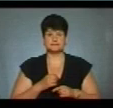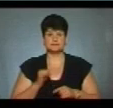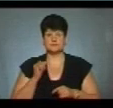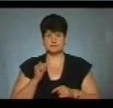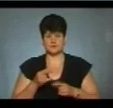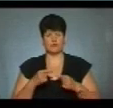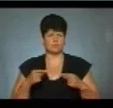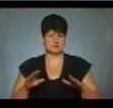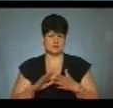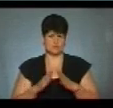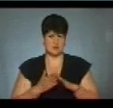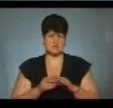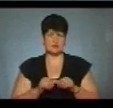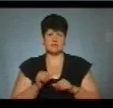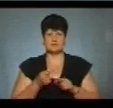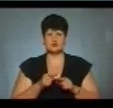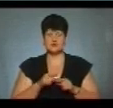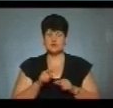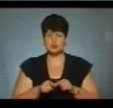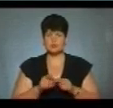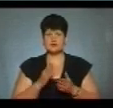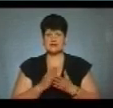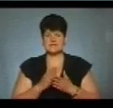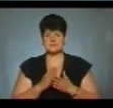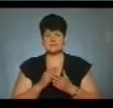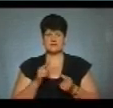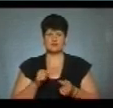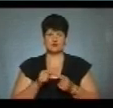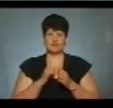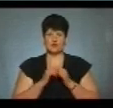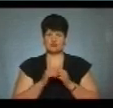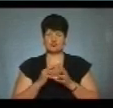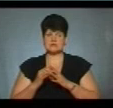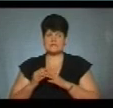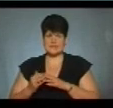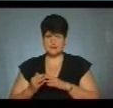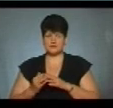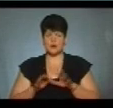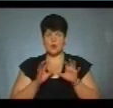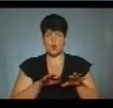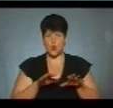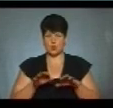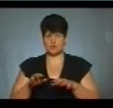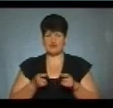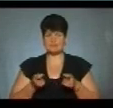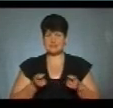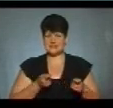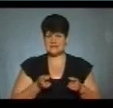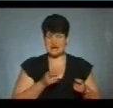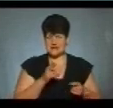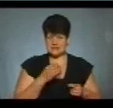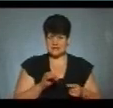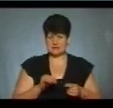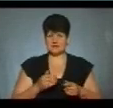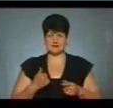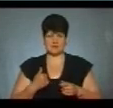ситуації. Крім цього, є відповідно в кожному селі, і тим більше голови адміністрації, ну скажімо